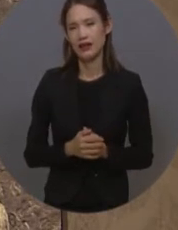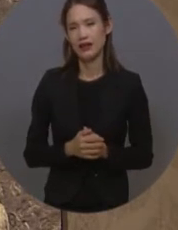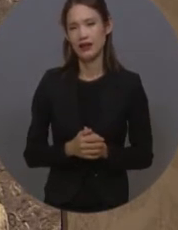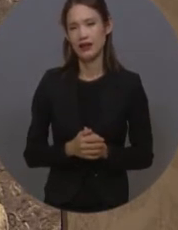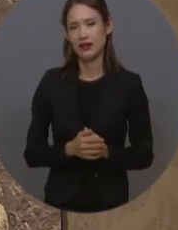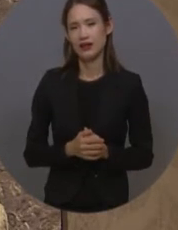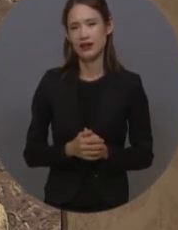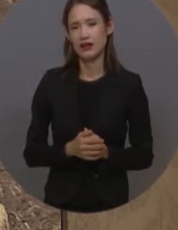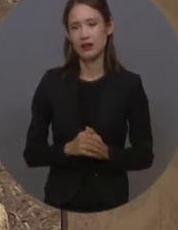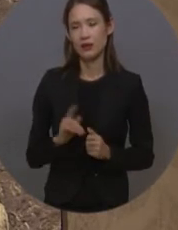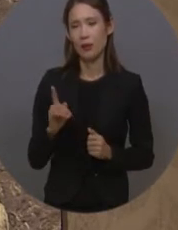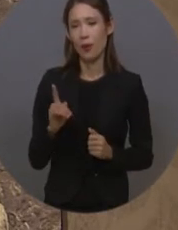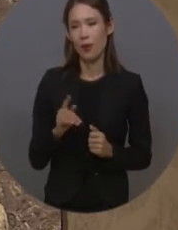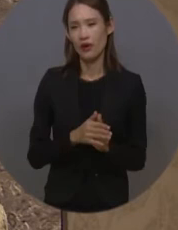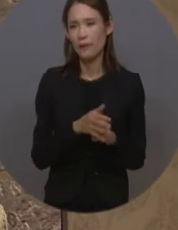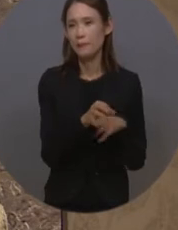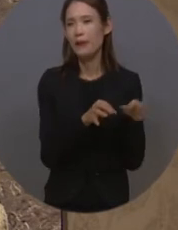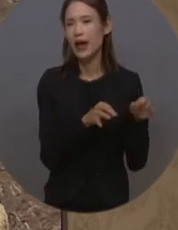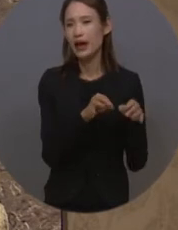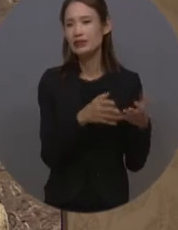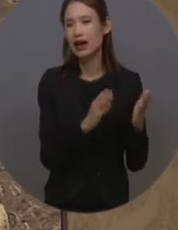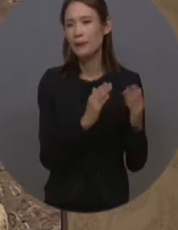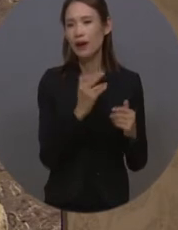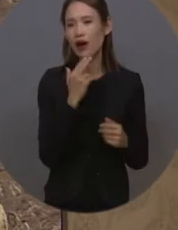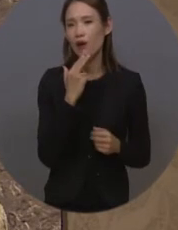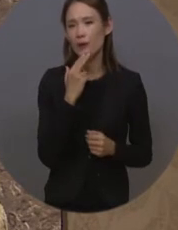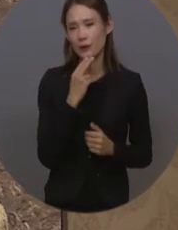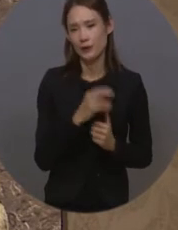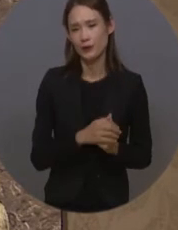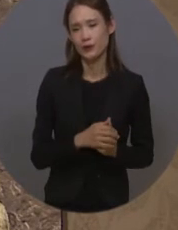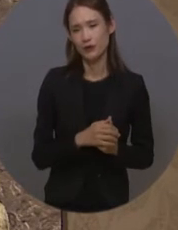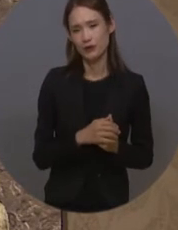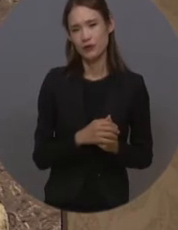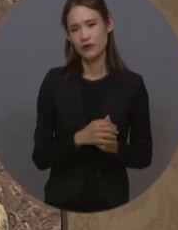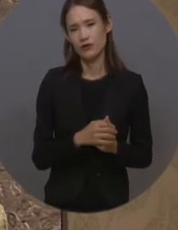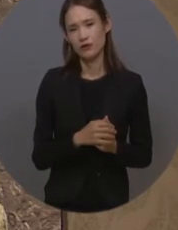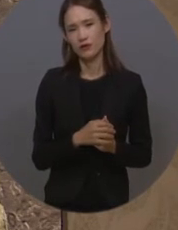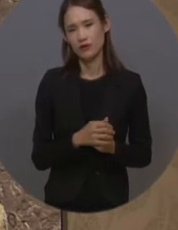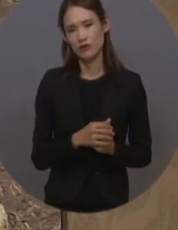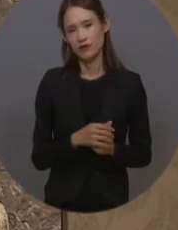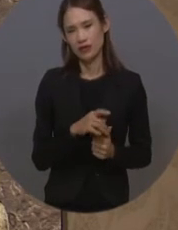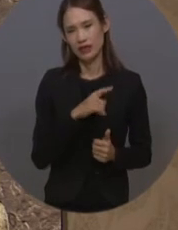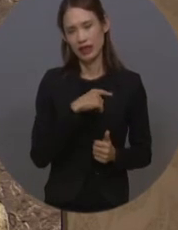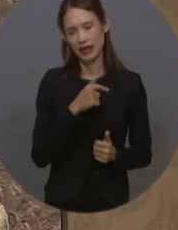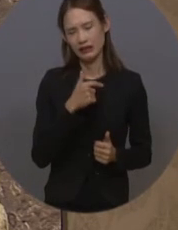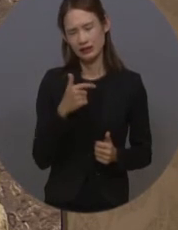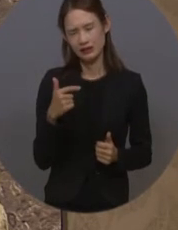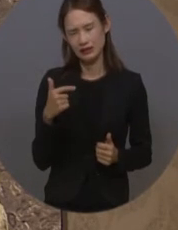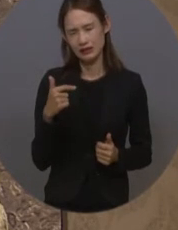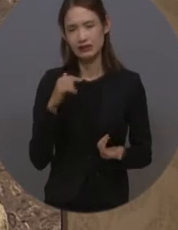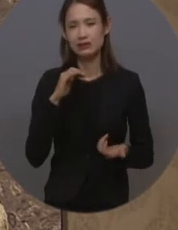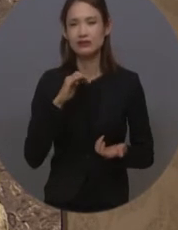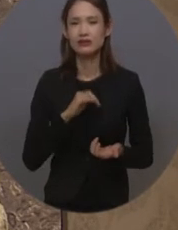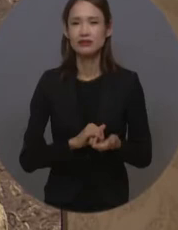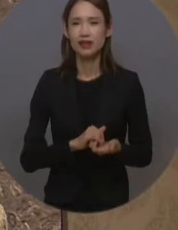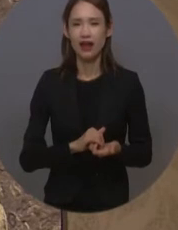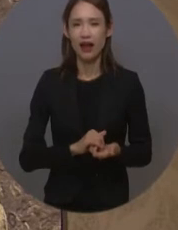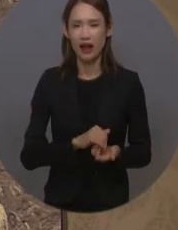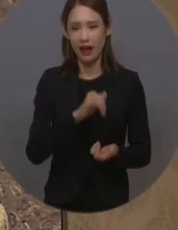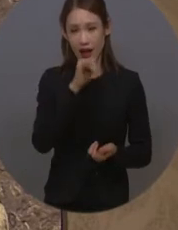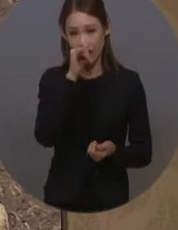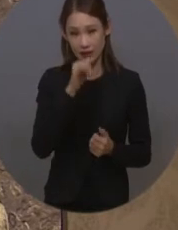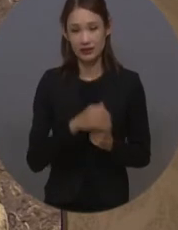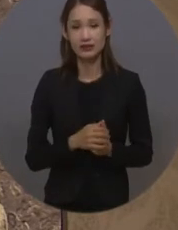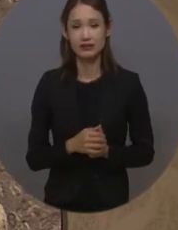특히 그 또 하나는 이제 매장을 갖고 있지 않았다는 거. 예. 그게 가장 큰 저희한테는